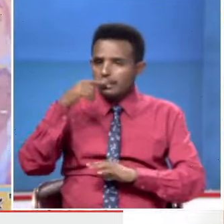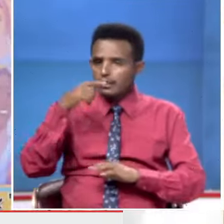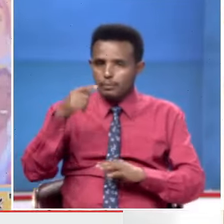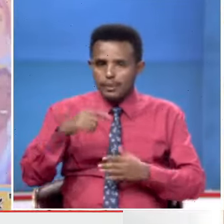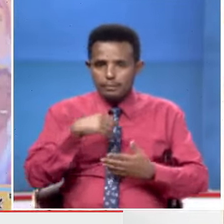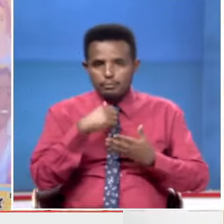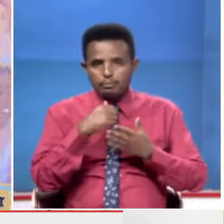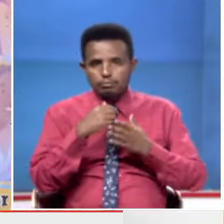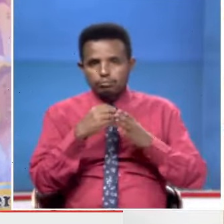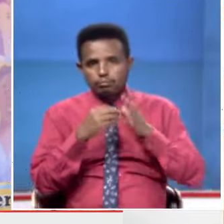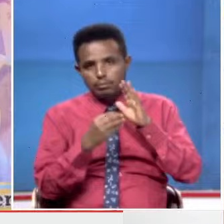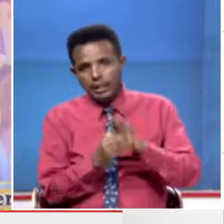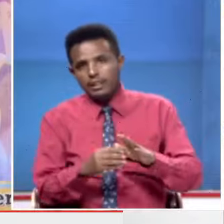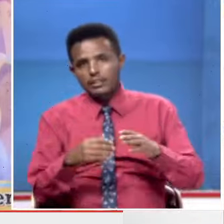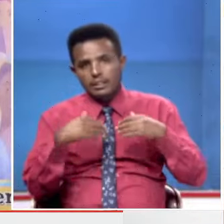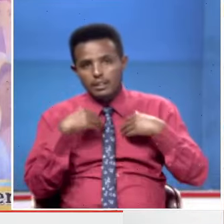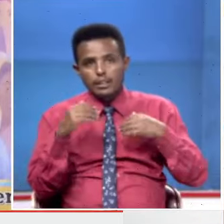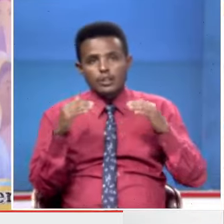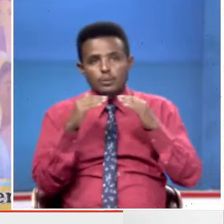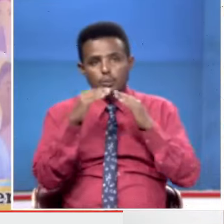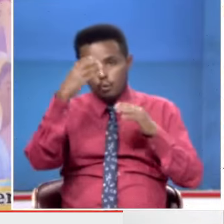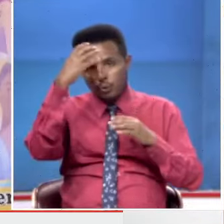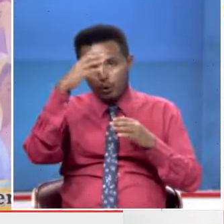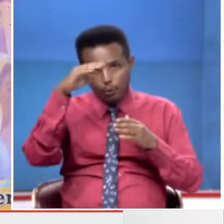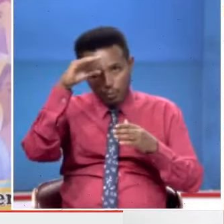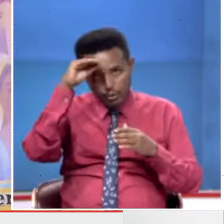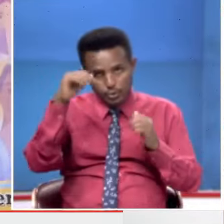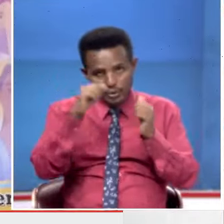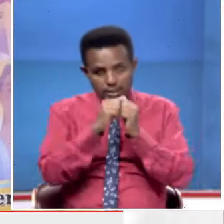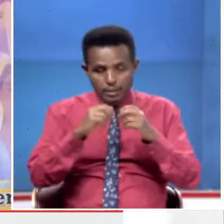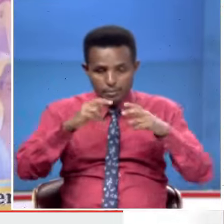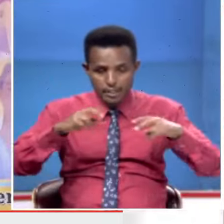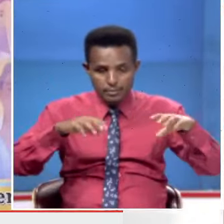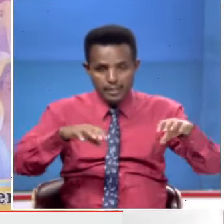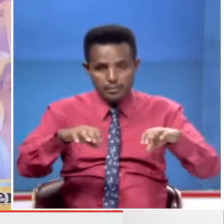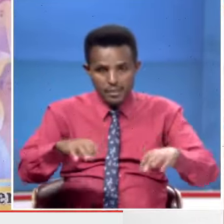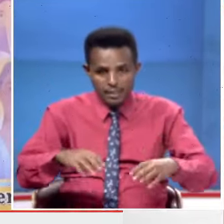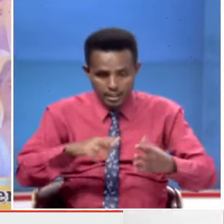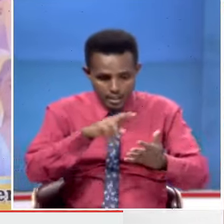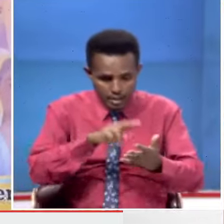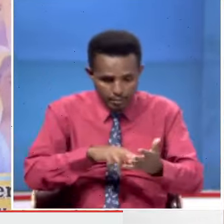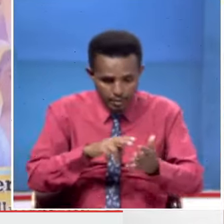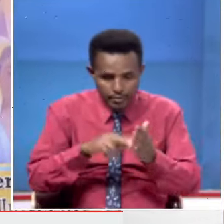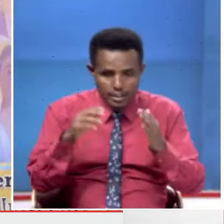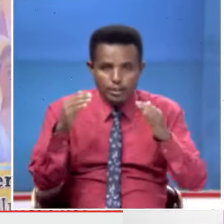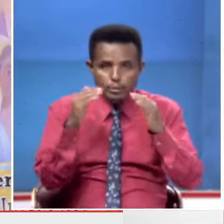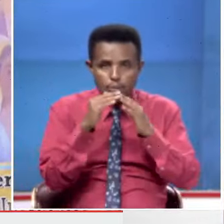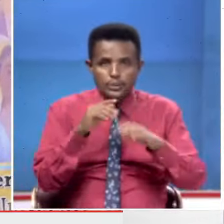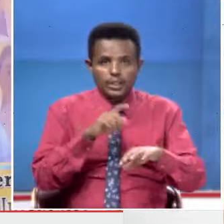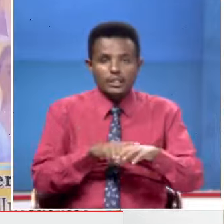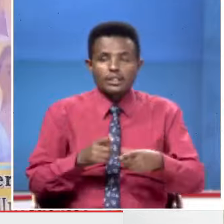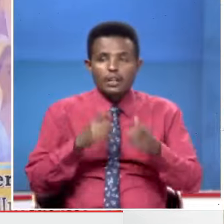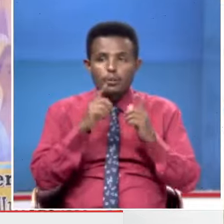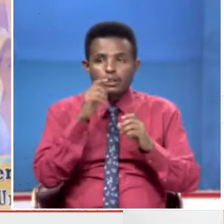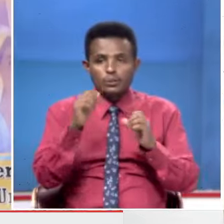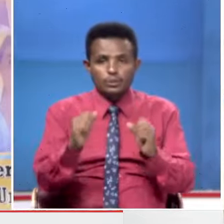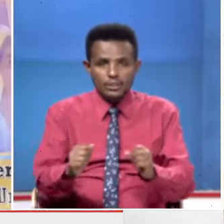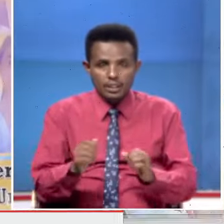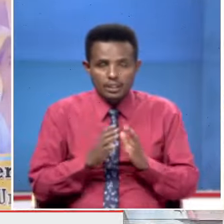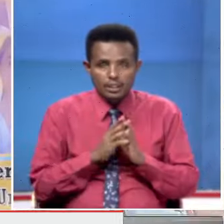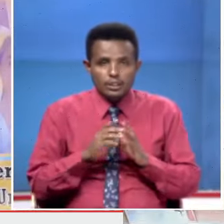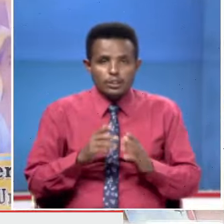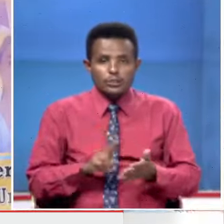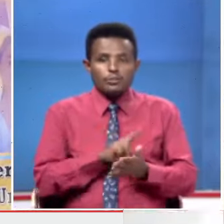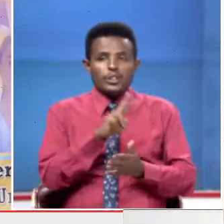በርደን ስለሚጫንባቸው እኩል ከወንዶች ጋር ምርምርን ለማካሄድ ለማንበብ እኩል ሰዓት ላይ ኖራቸው ይችላል። ስለዚህ ዩኒቨርሲቲ